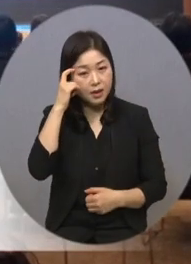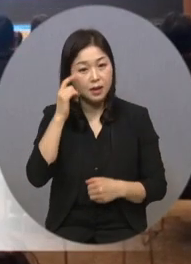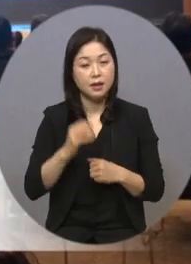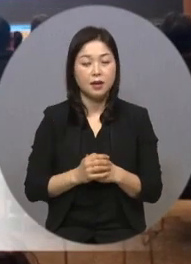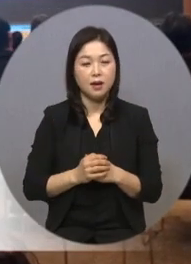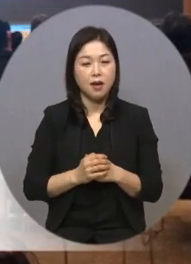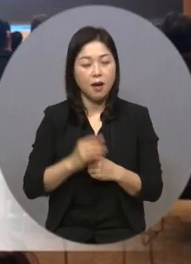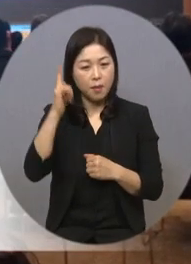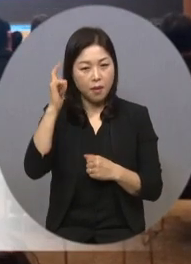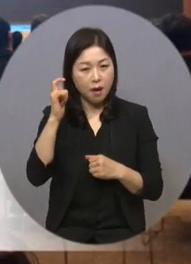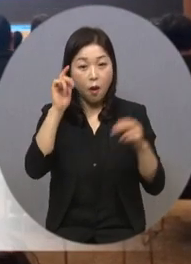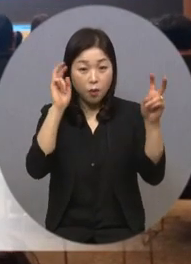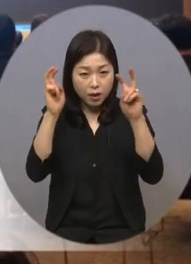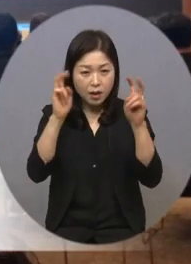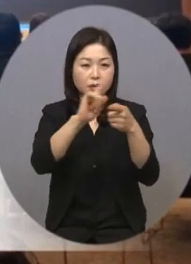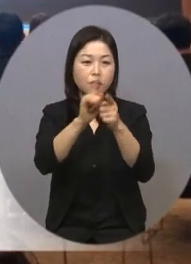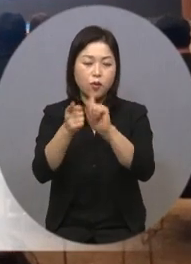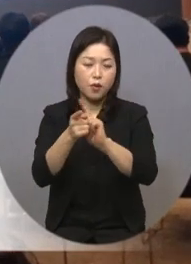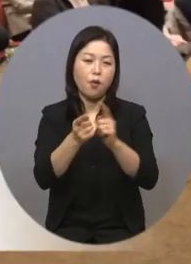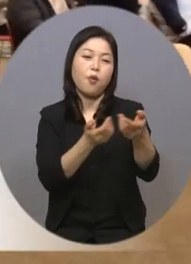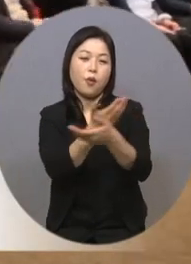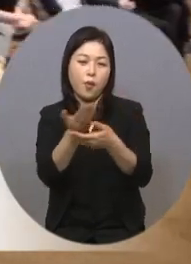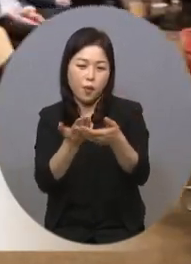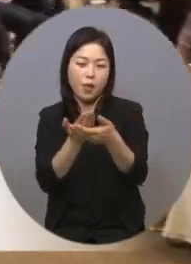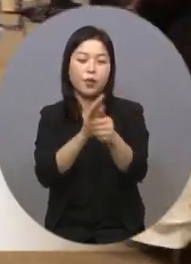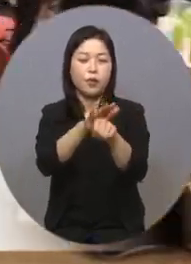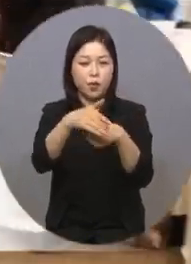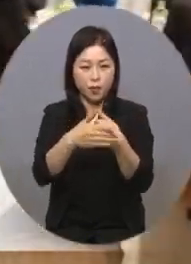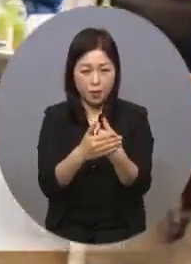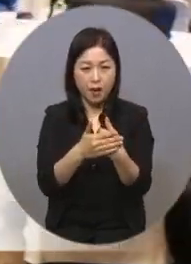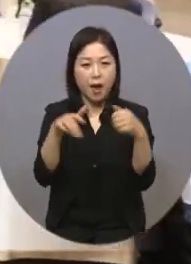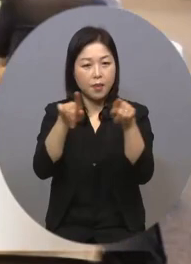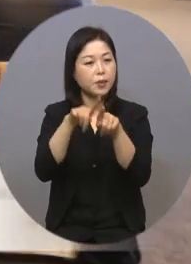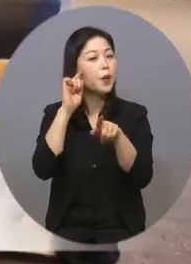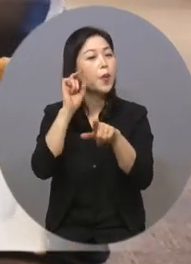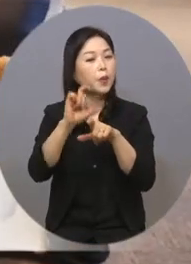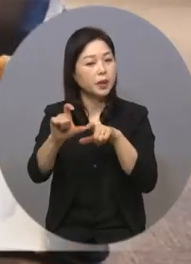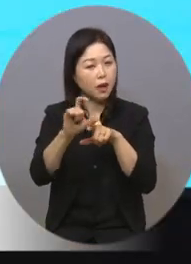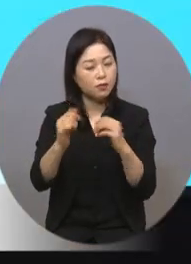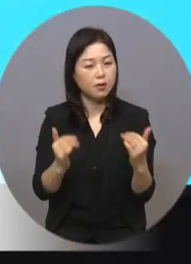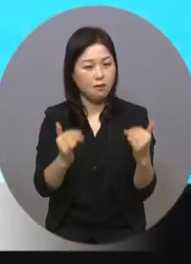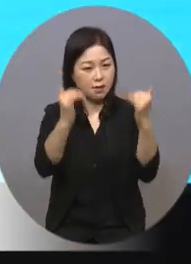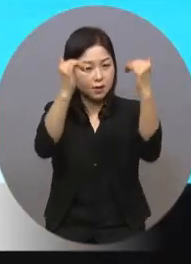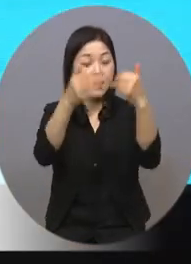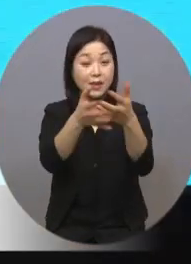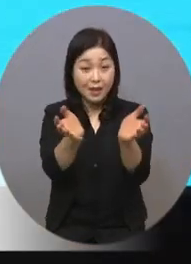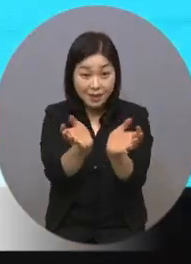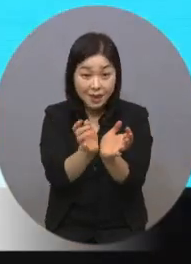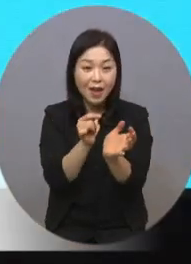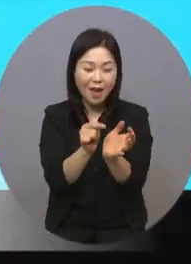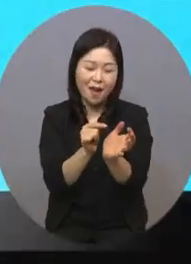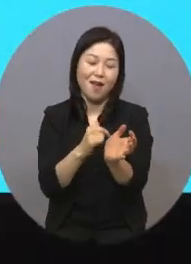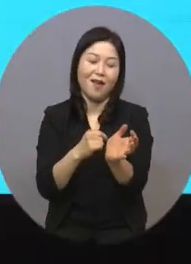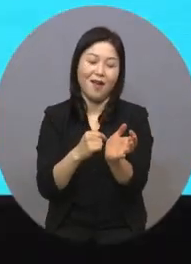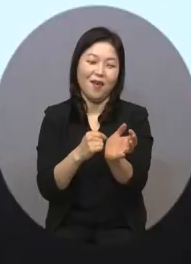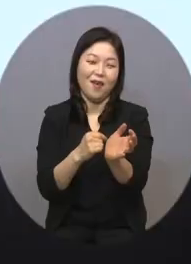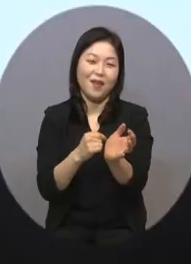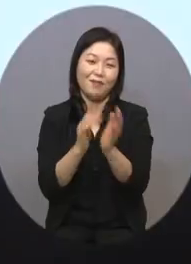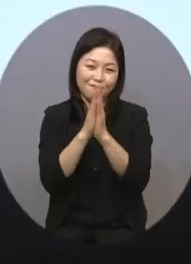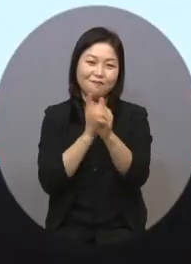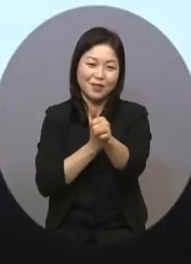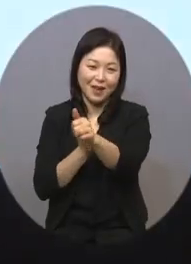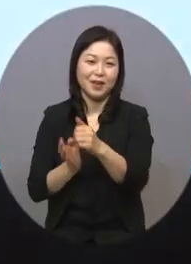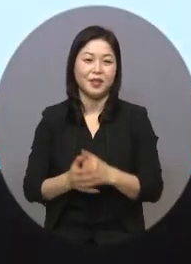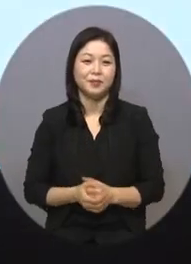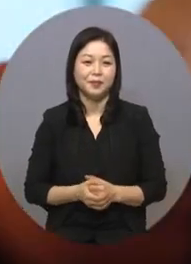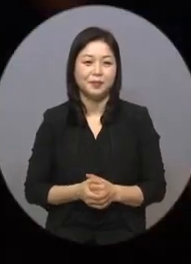스타트업끼리 소통하면서 서로 도움을 주고받으며 함께 고민하는 성장하는 단체가 되기를 응원하겠습니다.